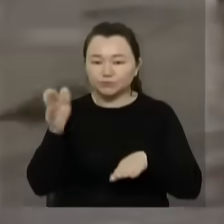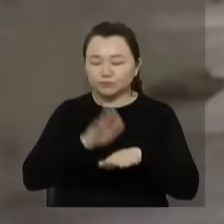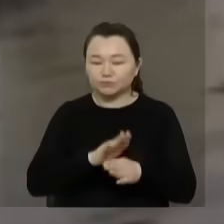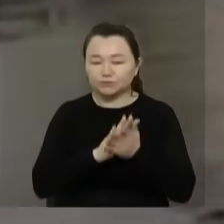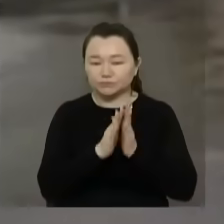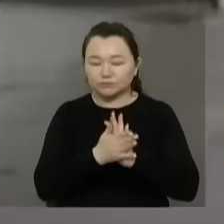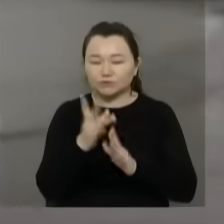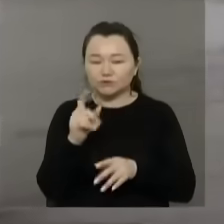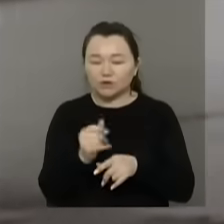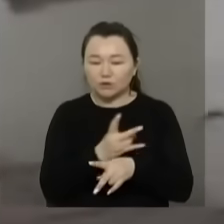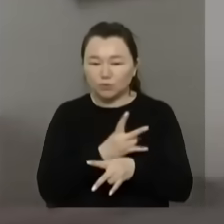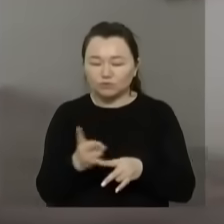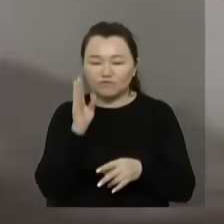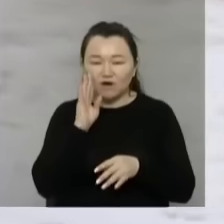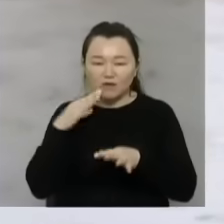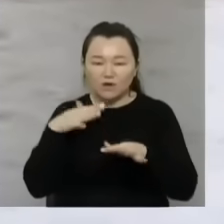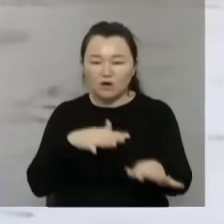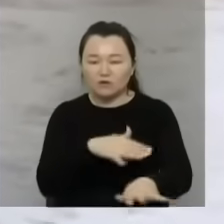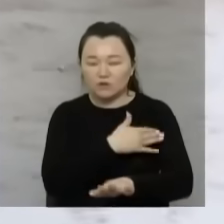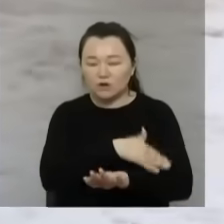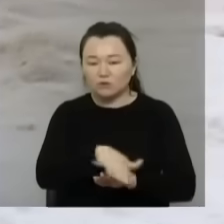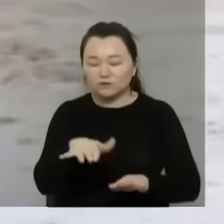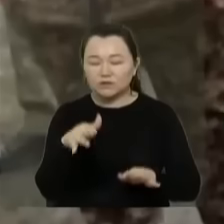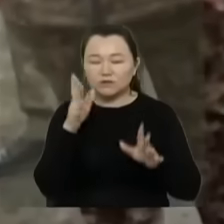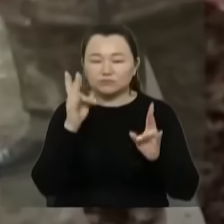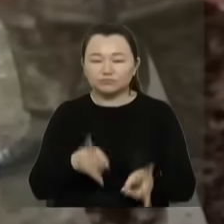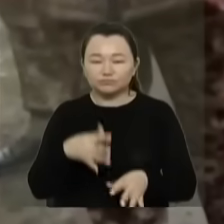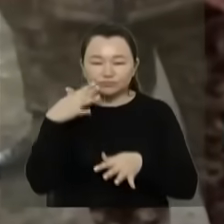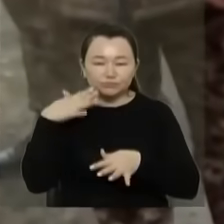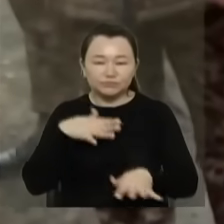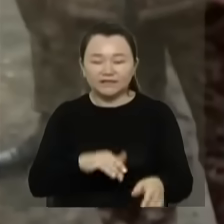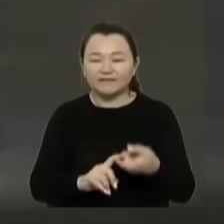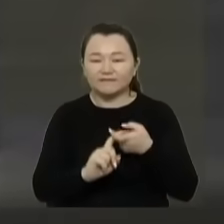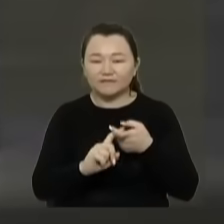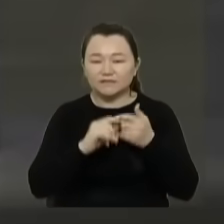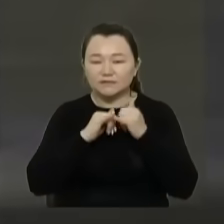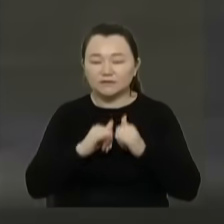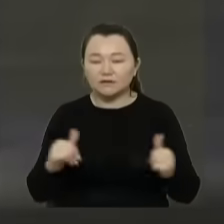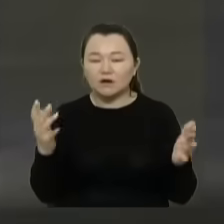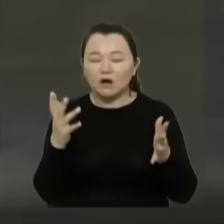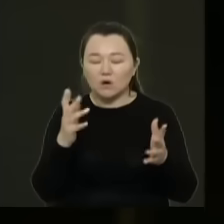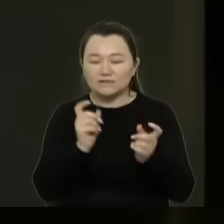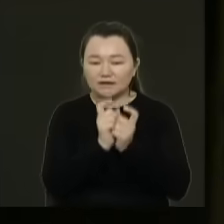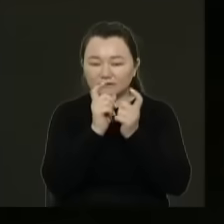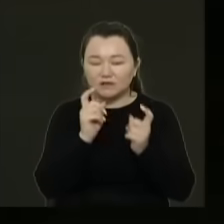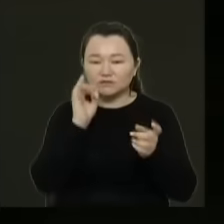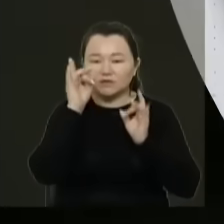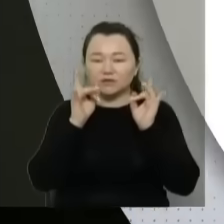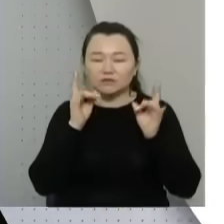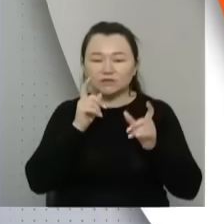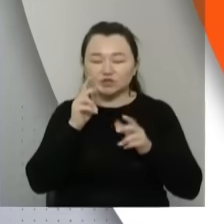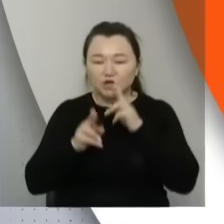за ночь вот уже вода пошла по улице. Ал тасқын салдарынан ел арасында инфекция таралу қаупі қандай? Дабыл қағуға негізі бар ма?